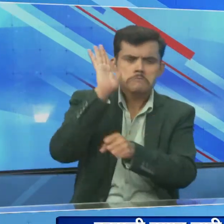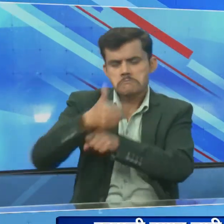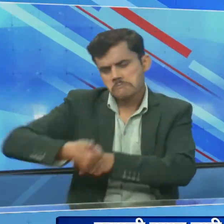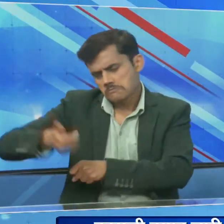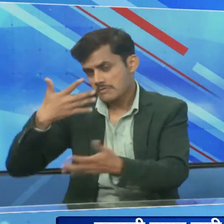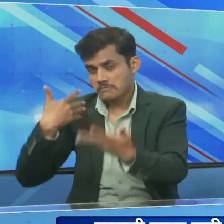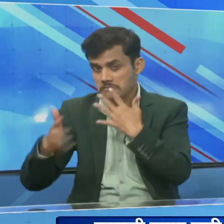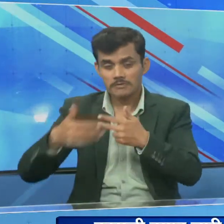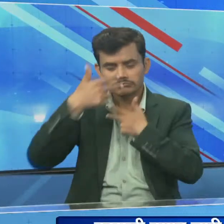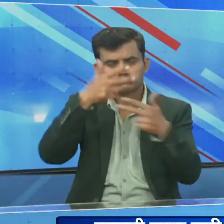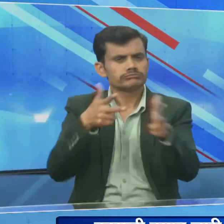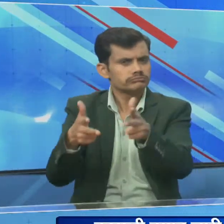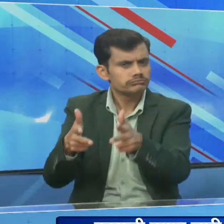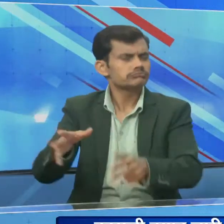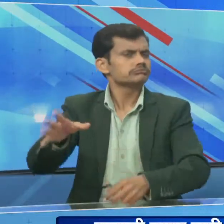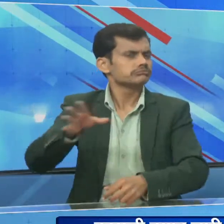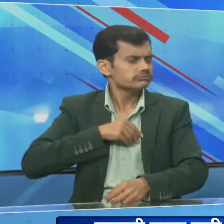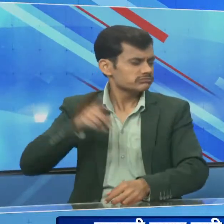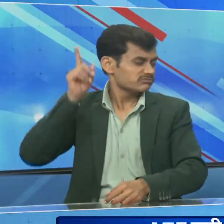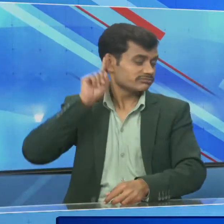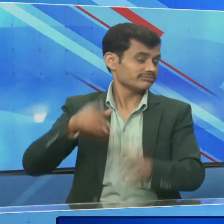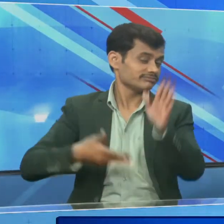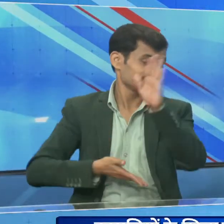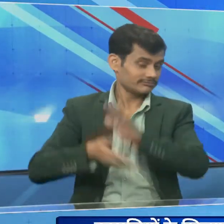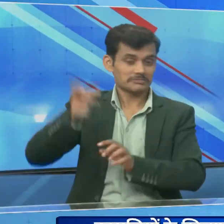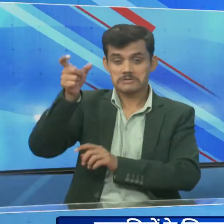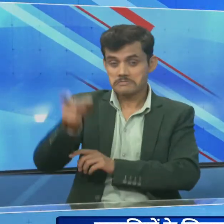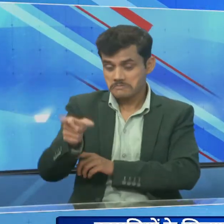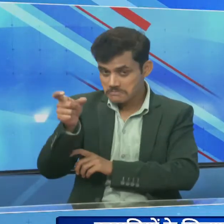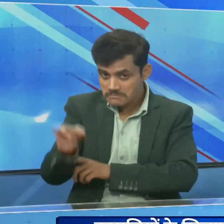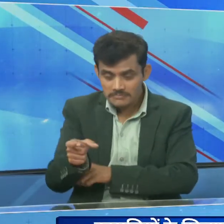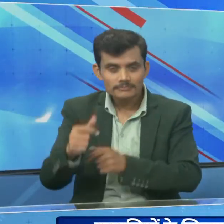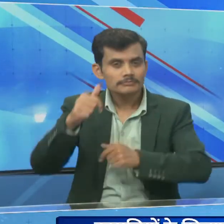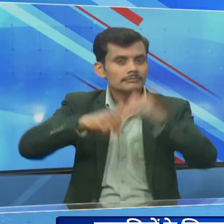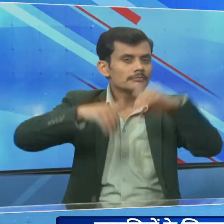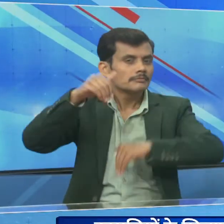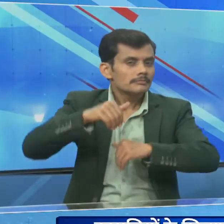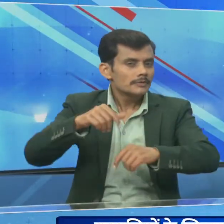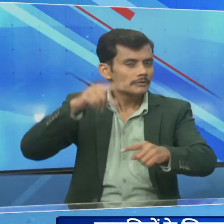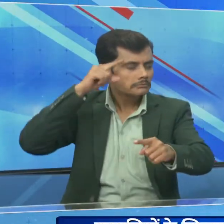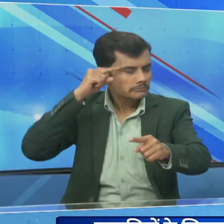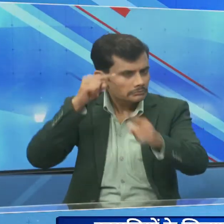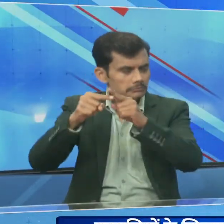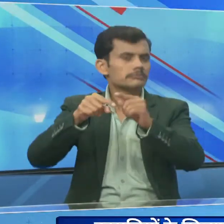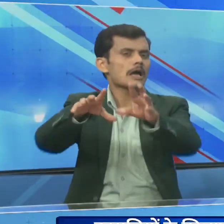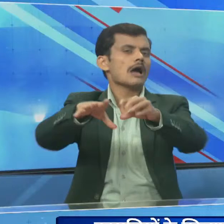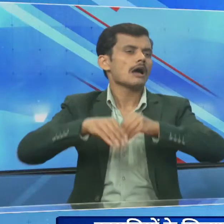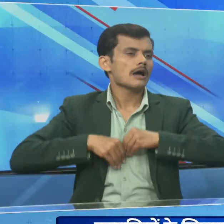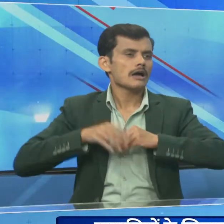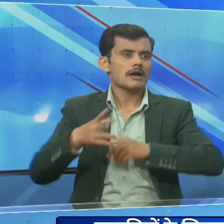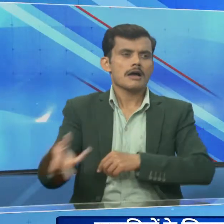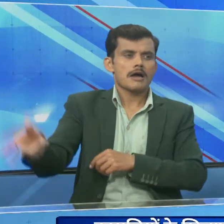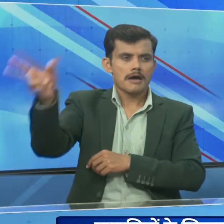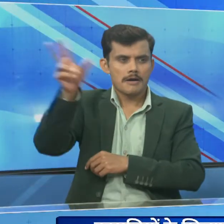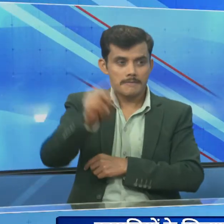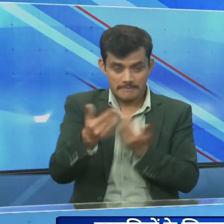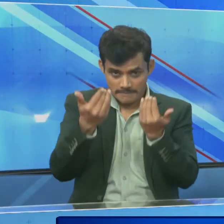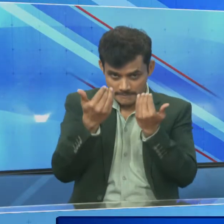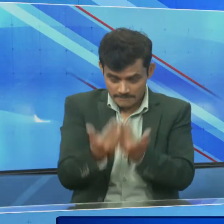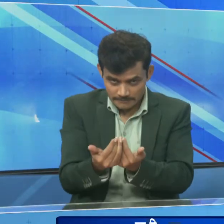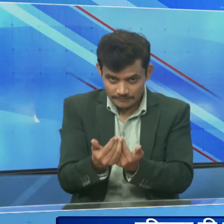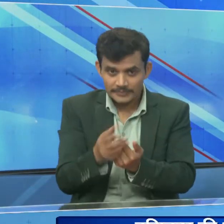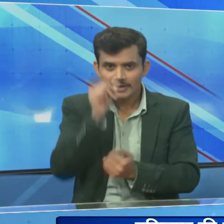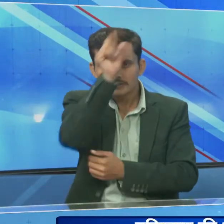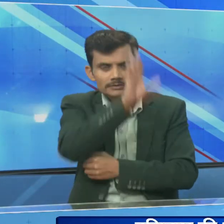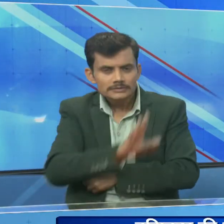कि नक्सली खौफ को नजरअंदाज करके जनता ने लोकतंत्र को पहले ही जीत लिया है। हर बार की तरह इस बार भी देश